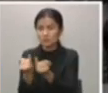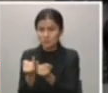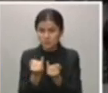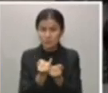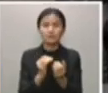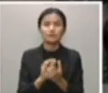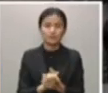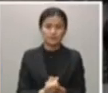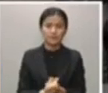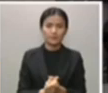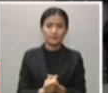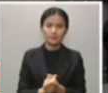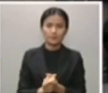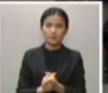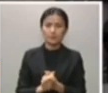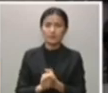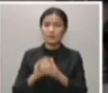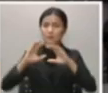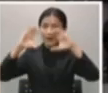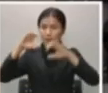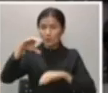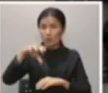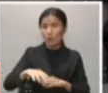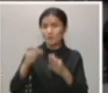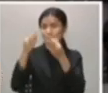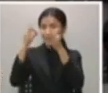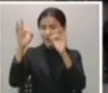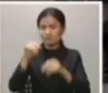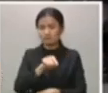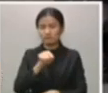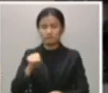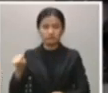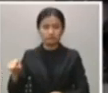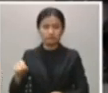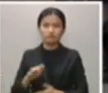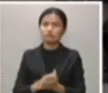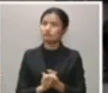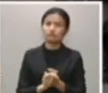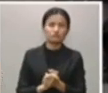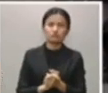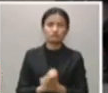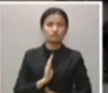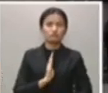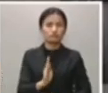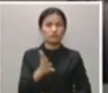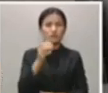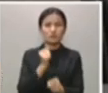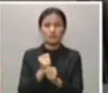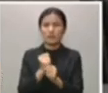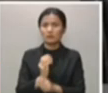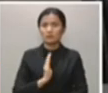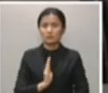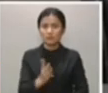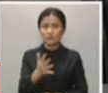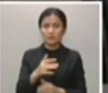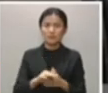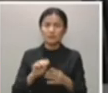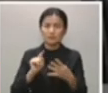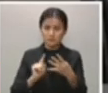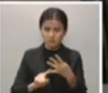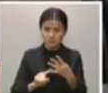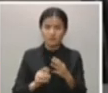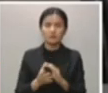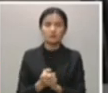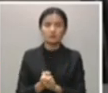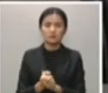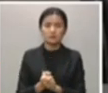งานของรัฐและองค์กรอิสระไม่มีความซื่อสัตย์สุจริตเป็นที่ประจักษ์4พลเ